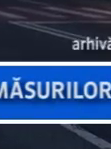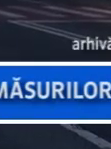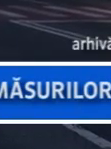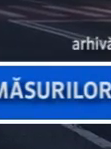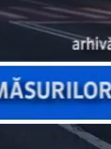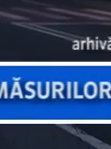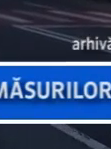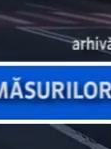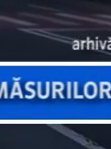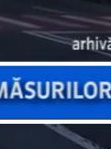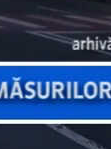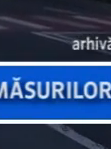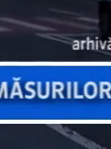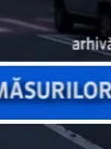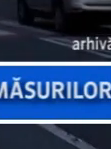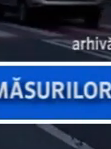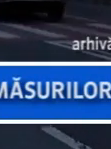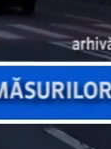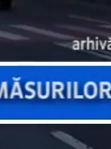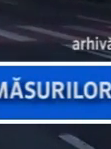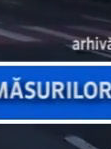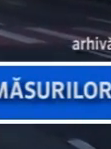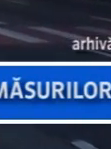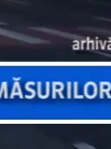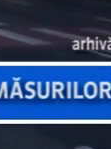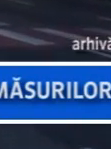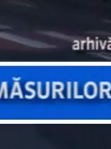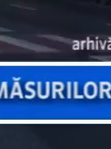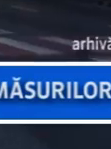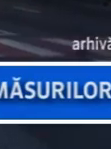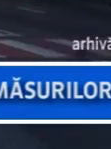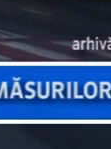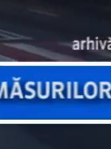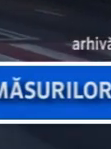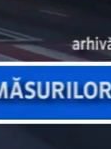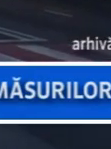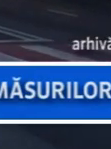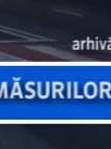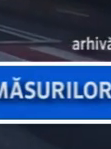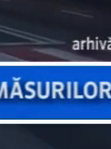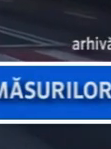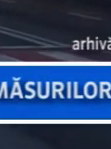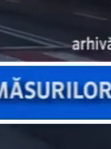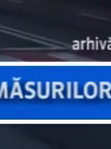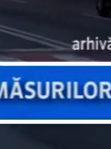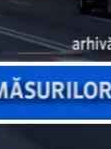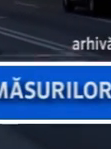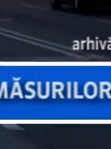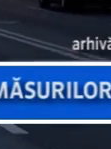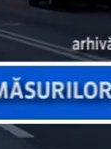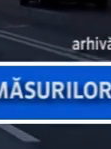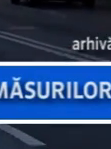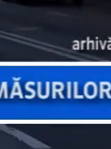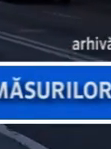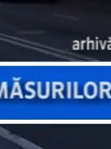În urma conferinței de presă privind evoluția pandemiei de COVID-19, mai multe măsuri au fost modificate. Acestea au fost anunțate